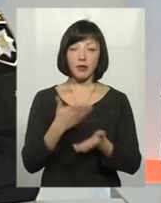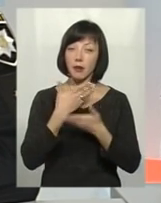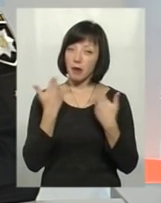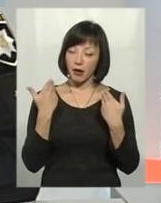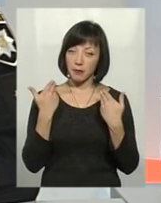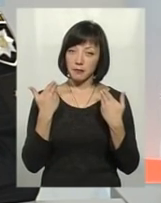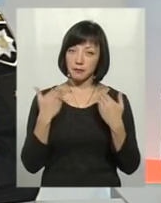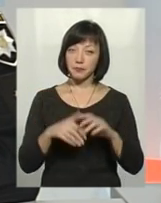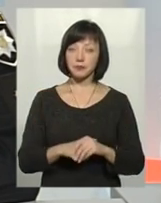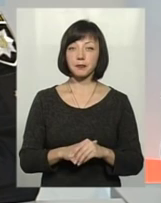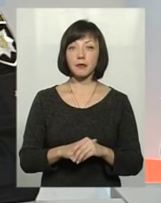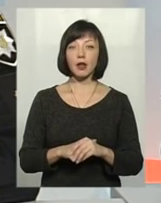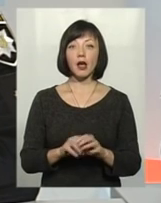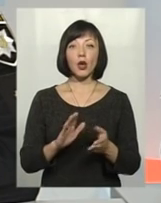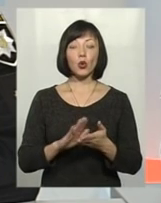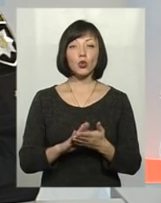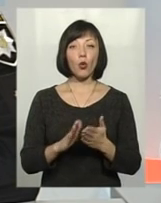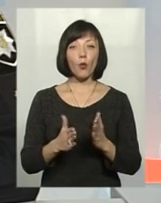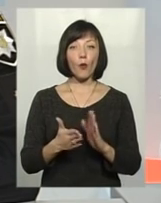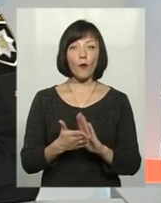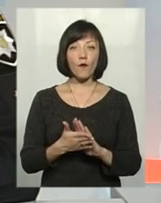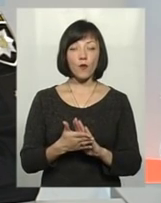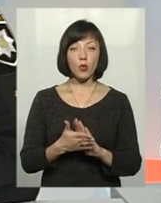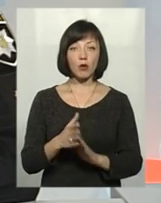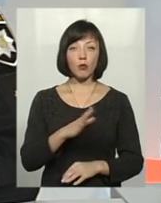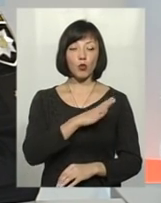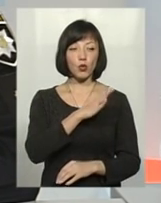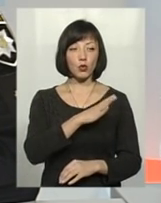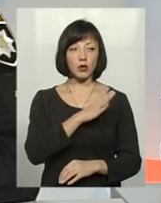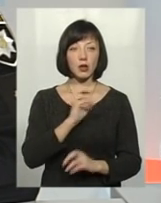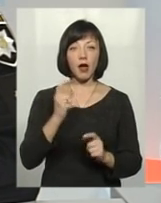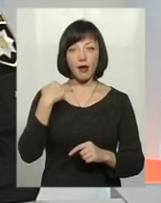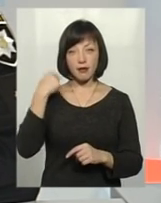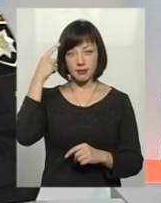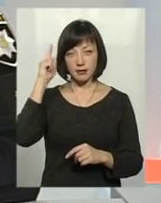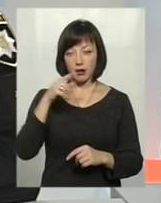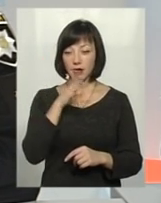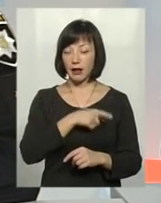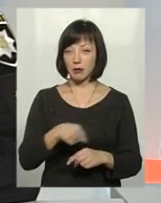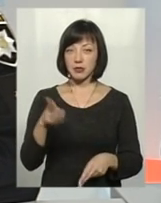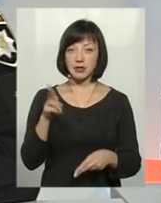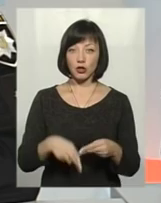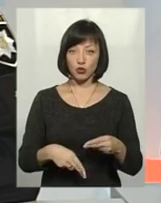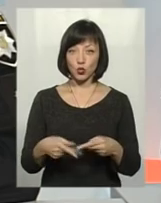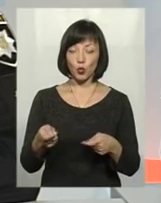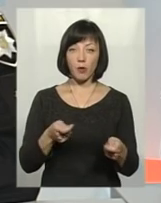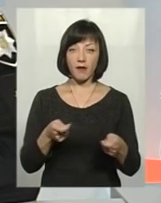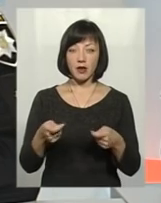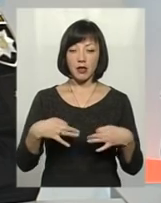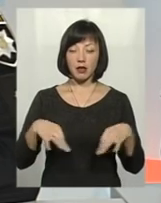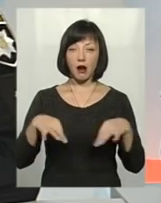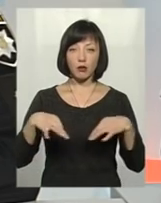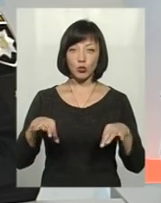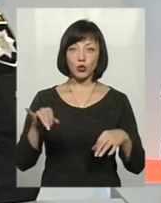немає. Договори, наскільки мені відомо, були, термін дії їх закінчився з управлінням